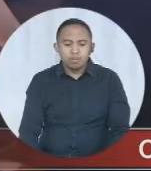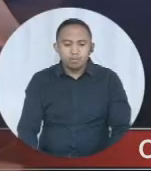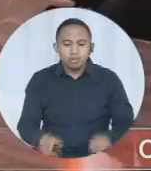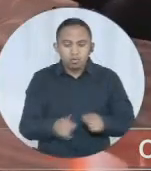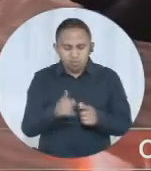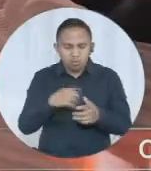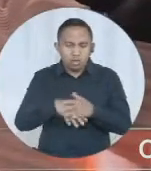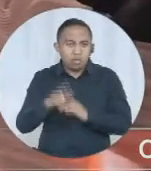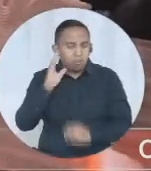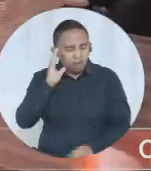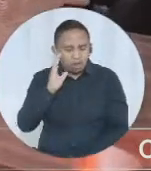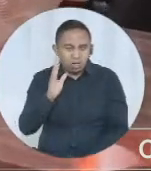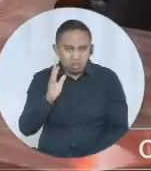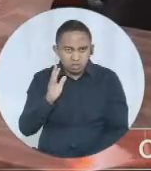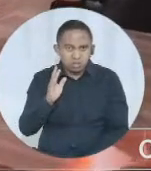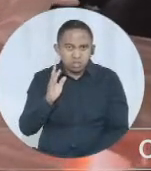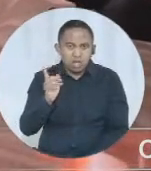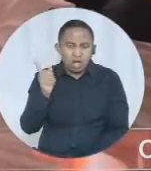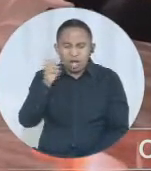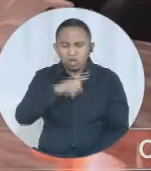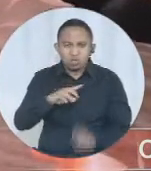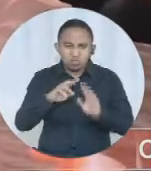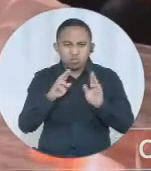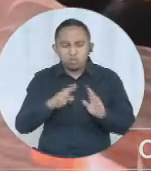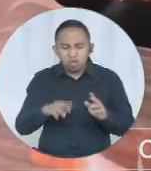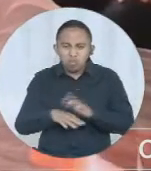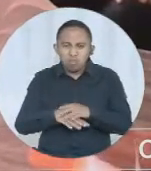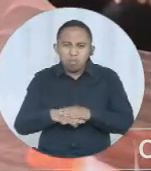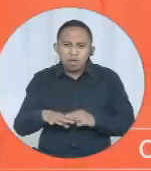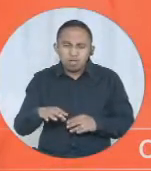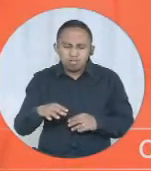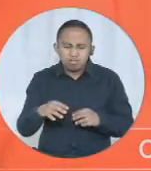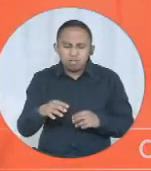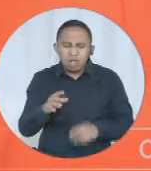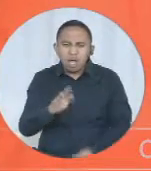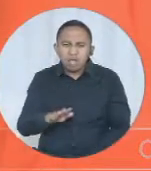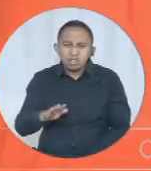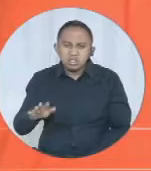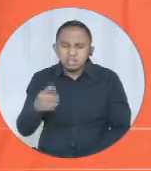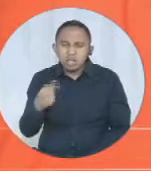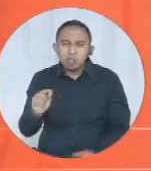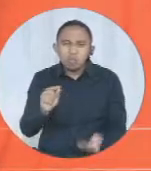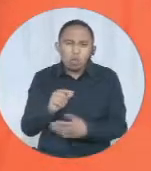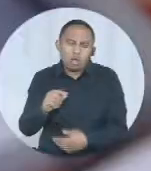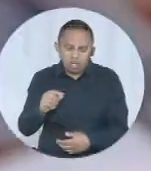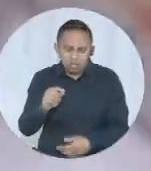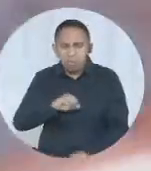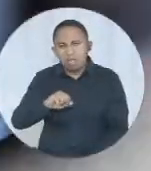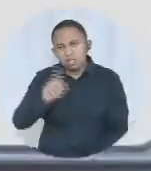andro maneran-tany ho an'ny fampiasana ankizy ampitono izao tetikasa karakarai ny ONG Pacte izao.